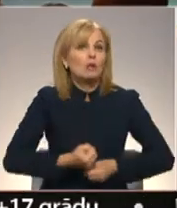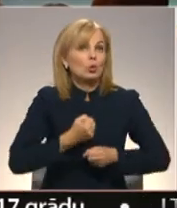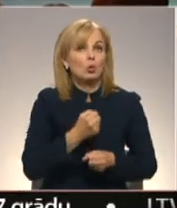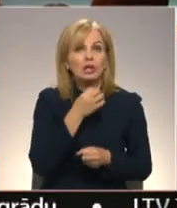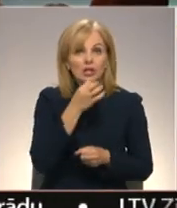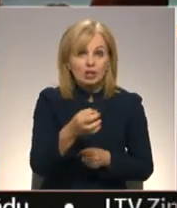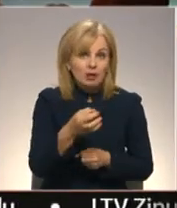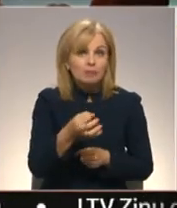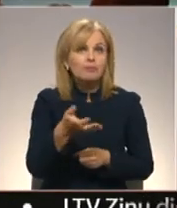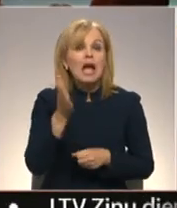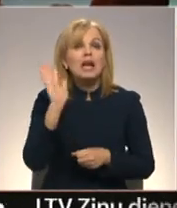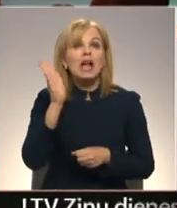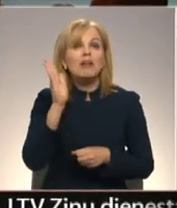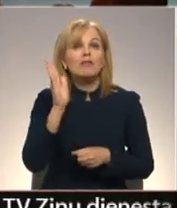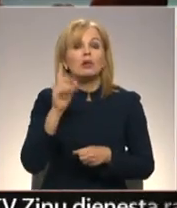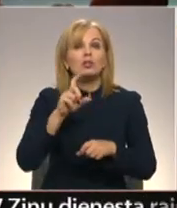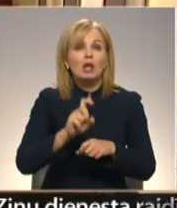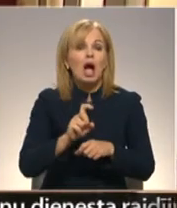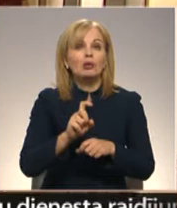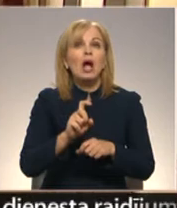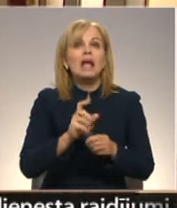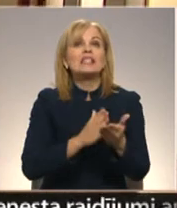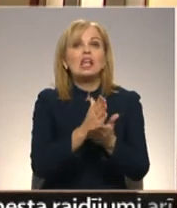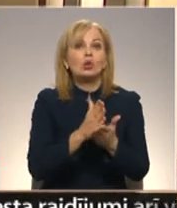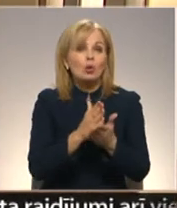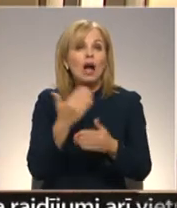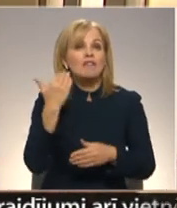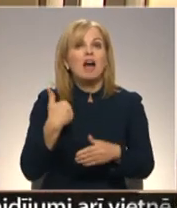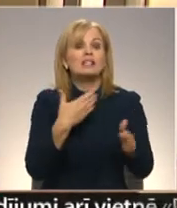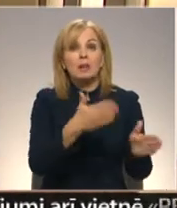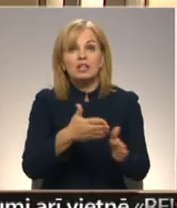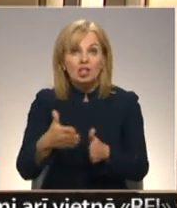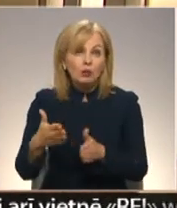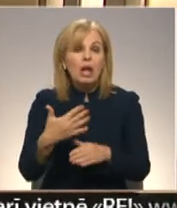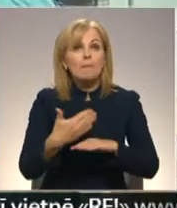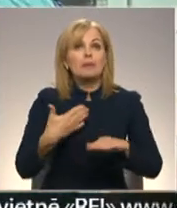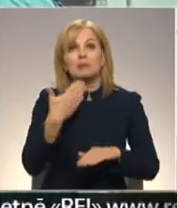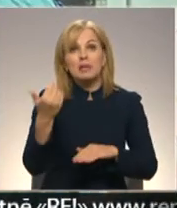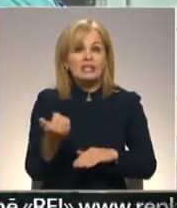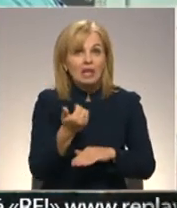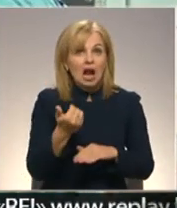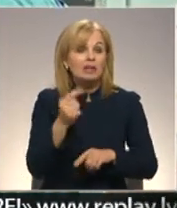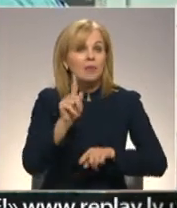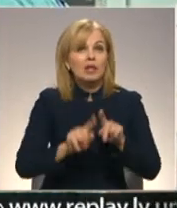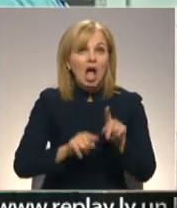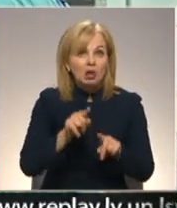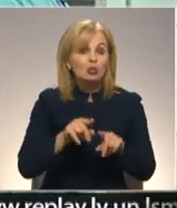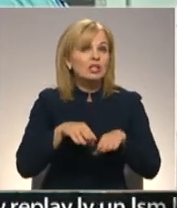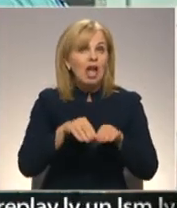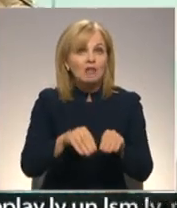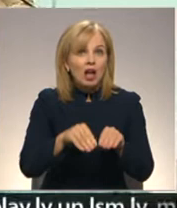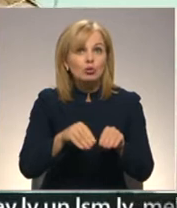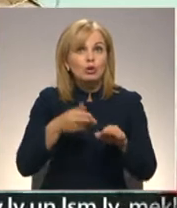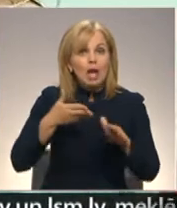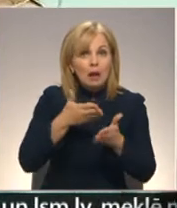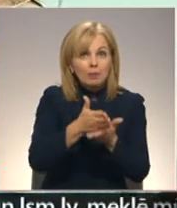Vairums referātu skar minimālo invazīvo ķirurģiju, kas, piemēram, Ventspils slimnīcā vēl pirms 5 gadiem bija retums. Bet šobrīd, neveicot plašus